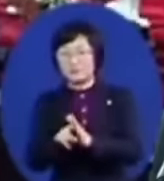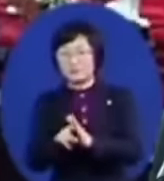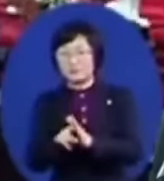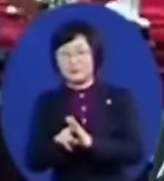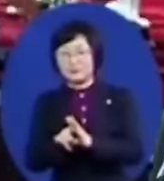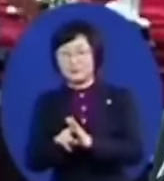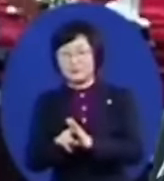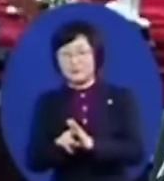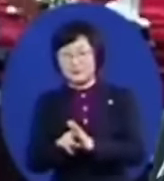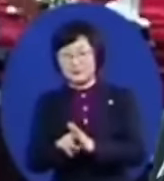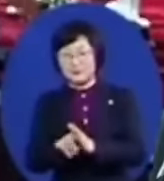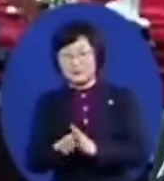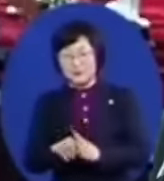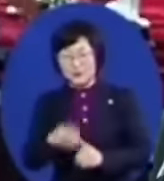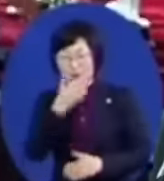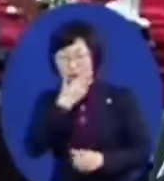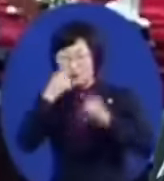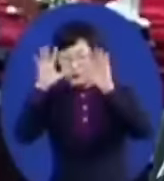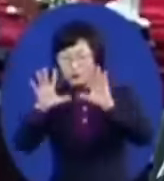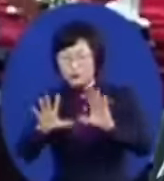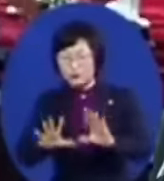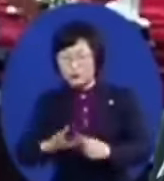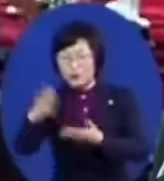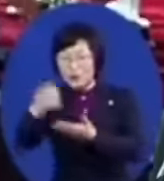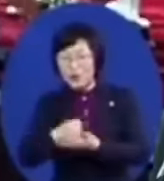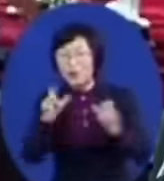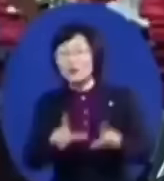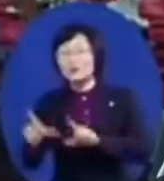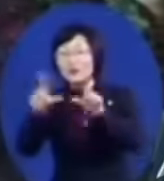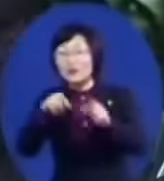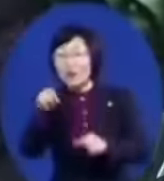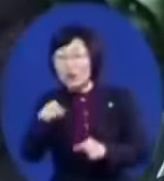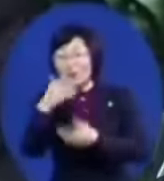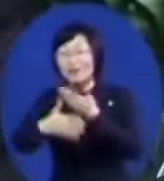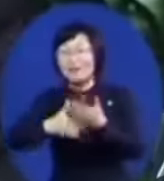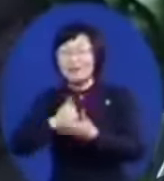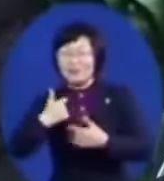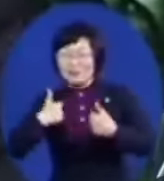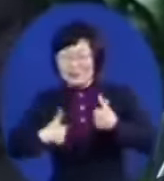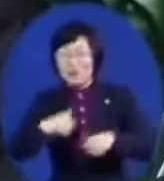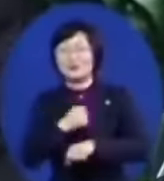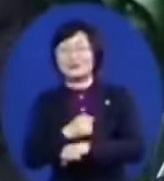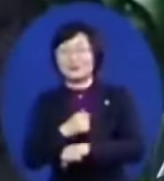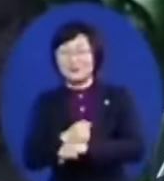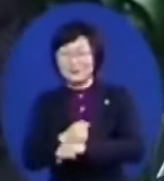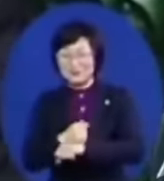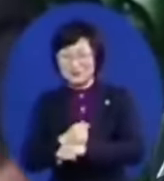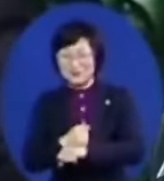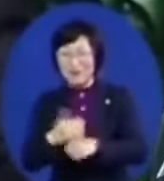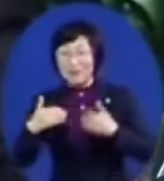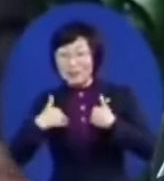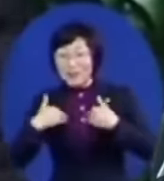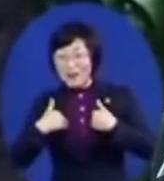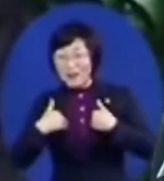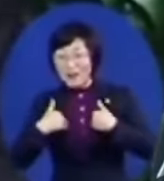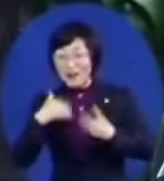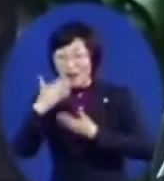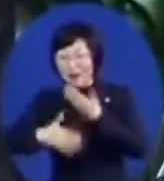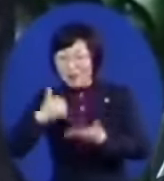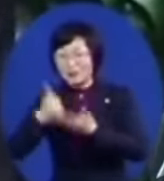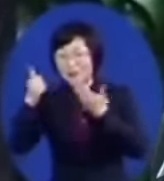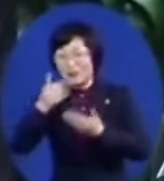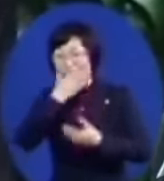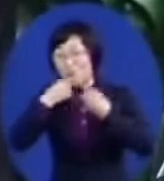축복받고 사는 것은 하나님이 기뻐하시는 것입니다. 내가 하나님의 복을 받아